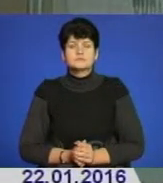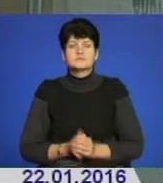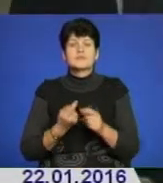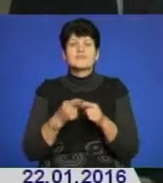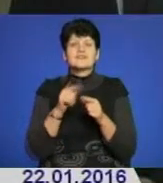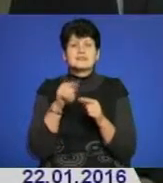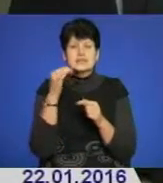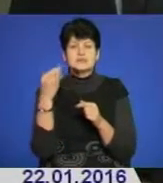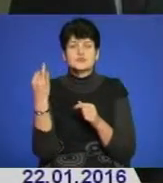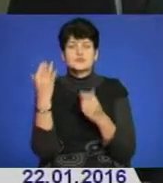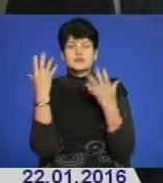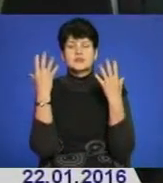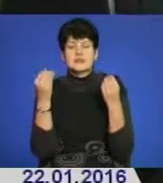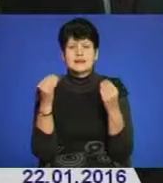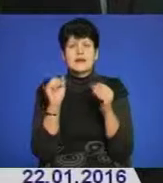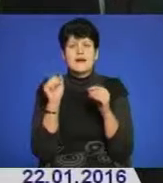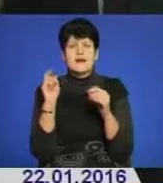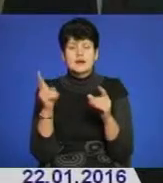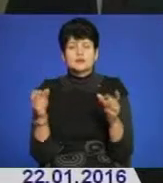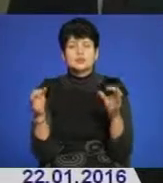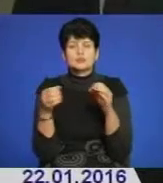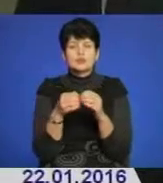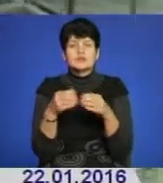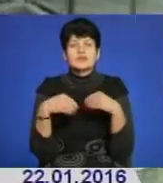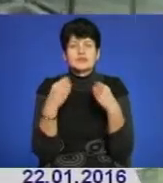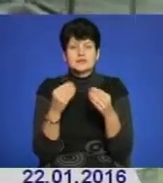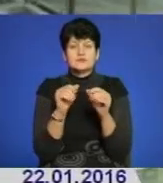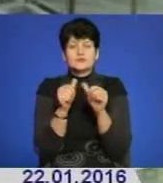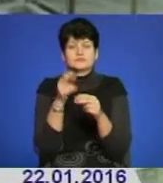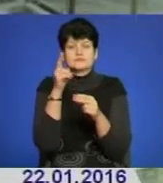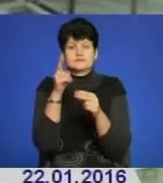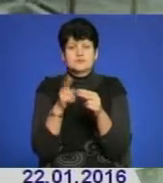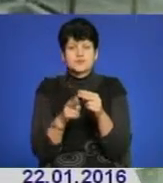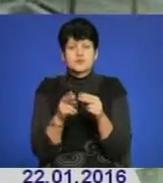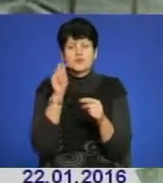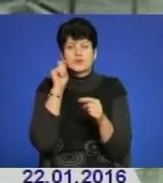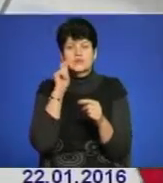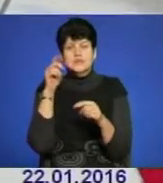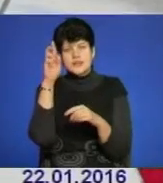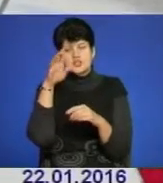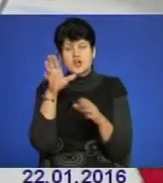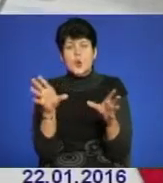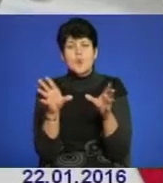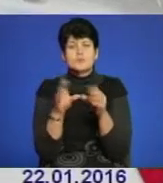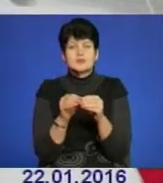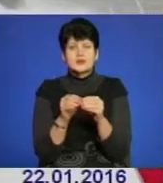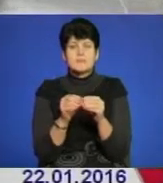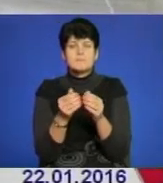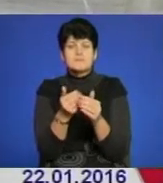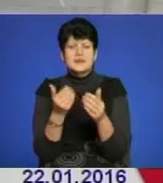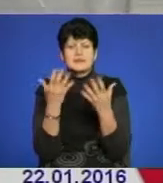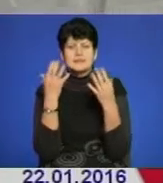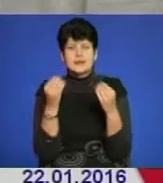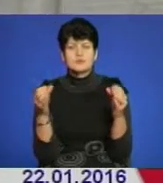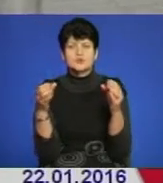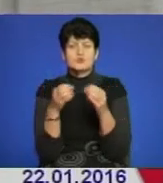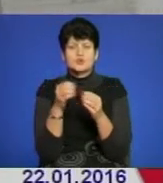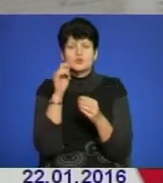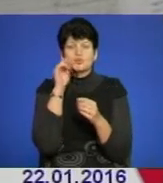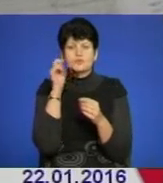історичний день акт Соборності надав завершеної форми українській державі та об'єднав її. Напередодні Дня Соборності України в